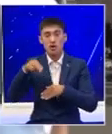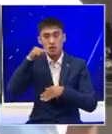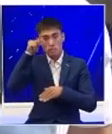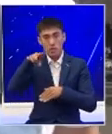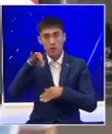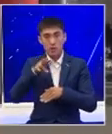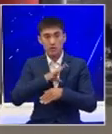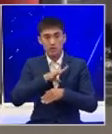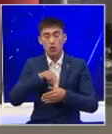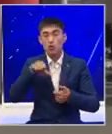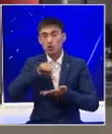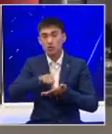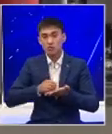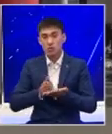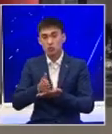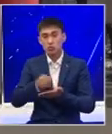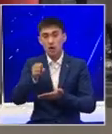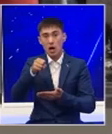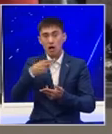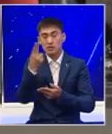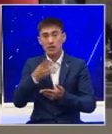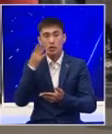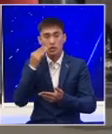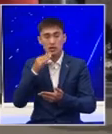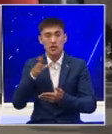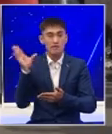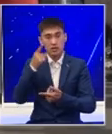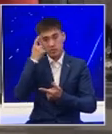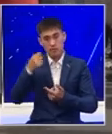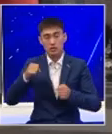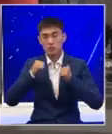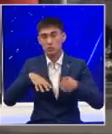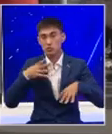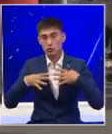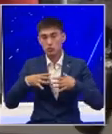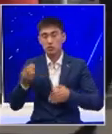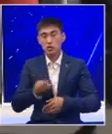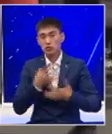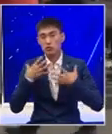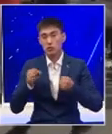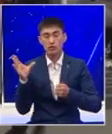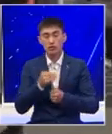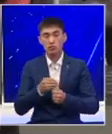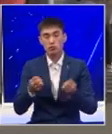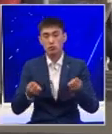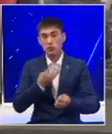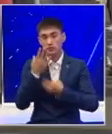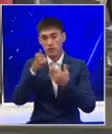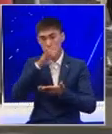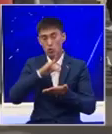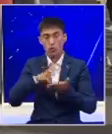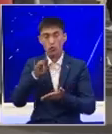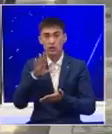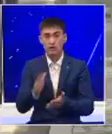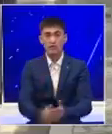Пекин участвовал в марафоне по маршруту Астана Алматы Я бы посоветовал всем заниматься спортом Желаю всем здоровья пусть процветает Наш город